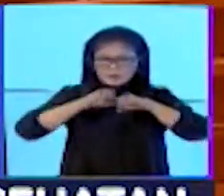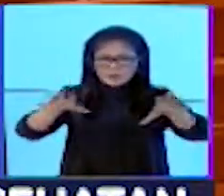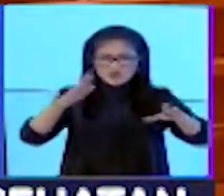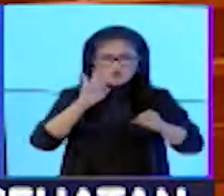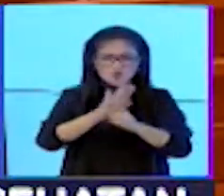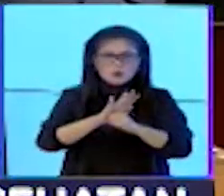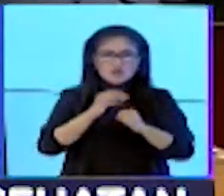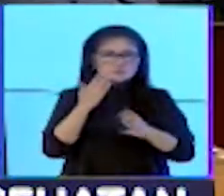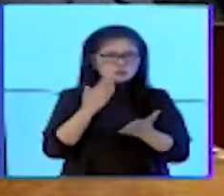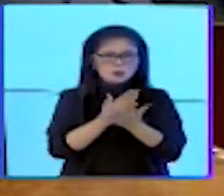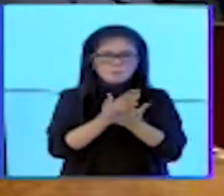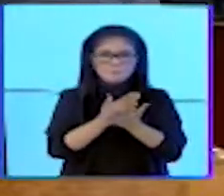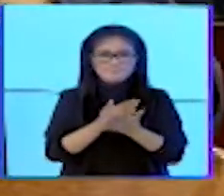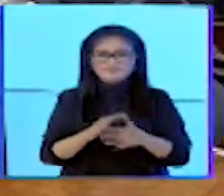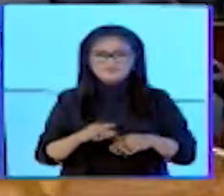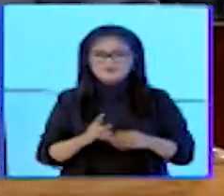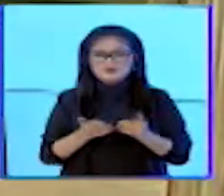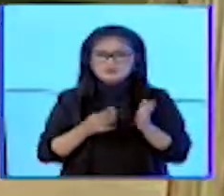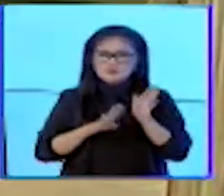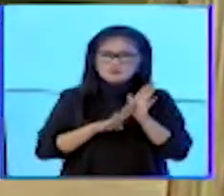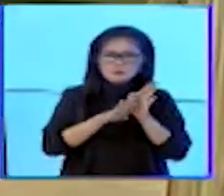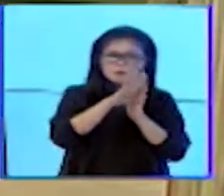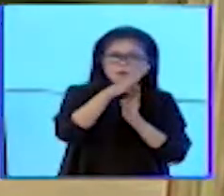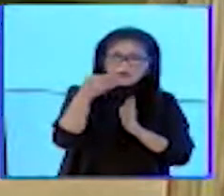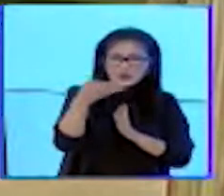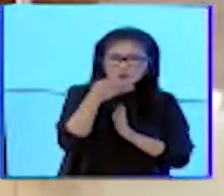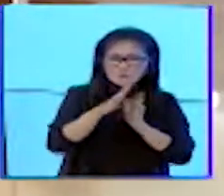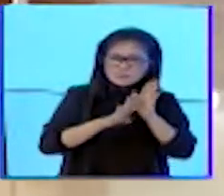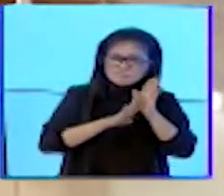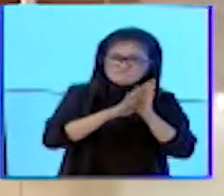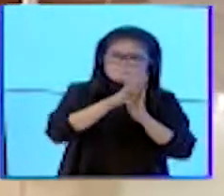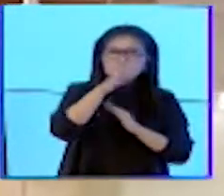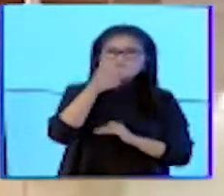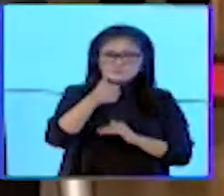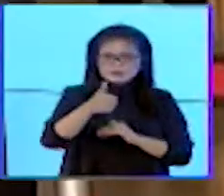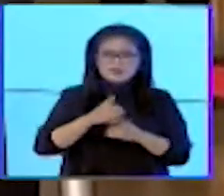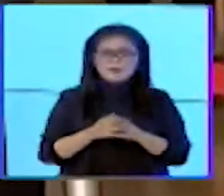ditekan dan tidak menghambat pertumbuhan ekonomi ke depannya. Tim Liputan iNews melaporkan.